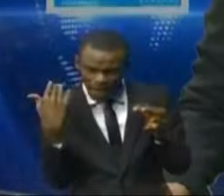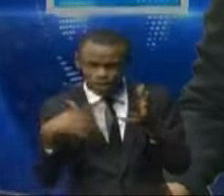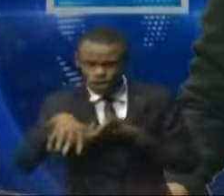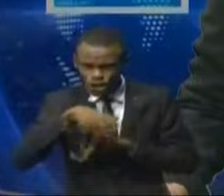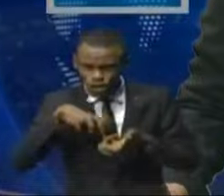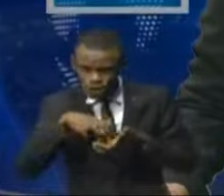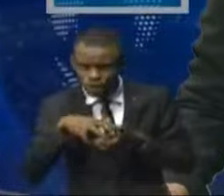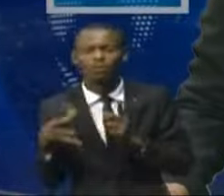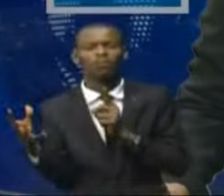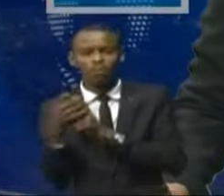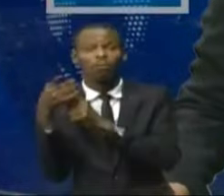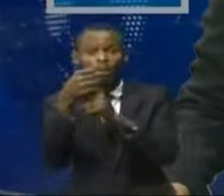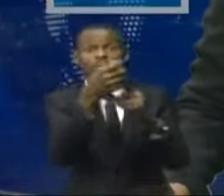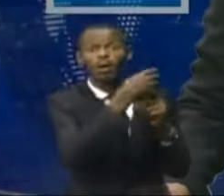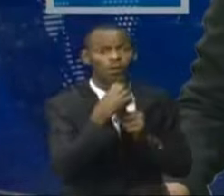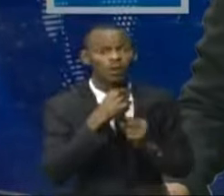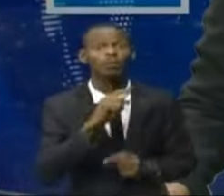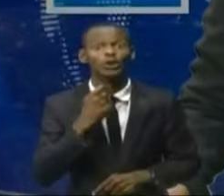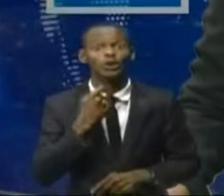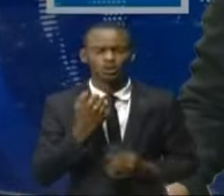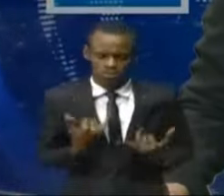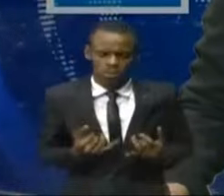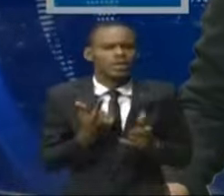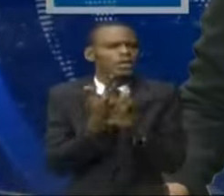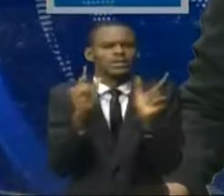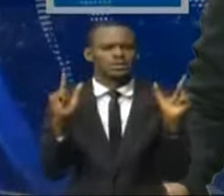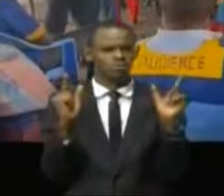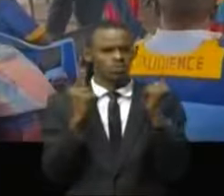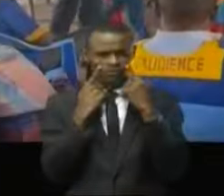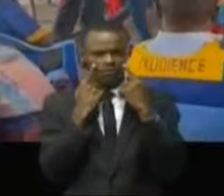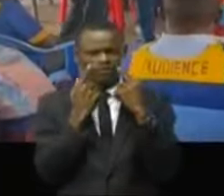sont libres, en image la cérémonie de leur relaxation.